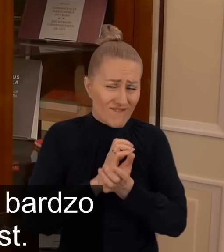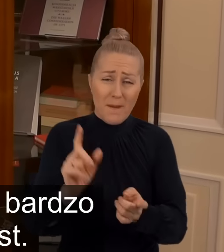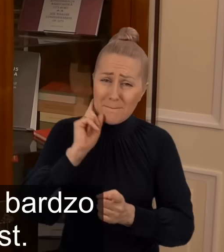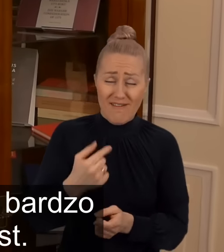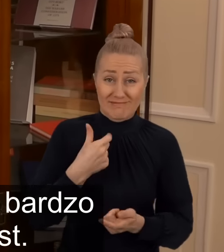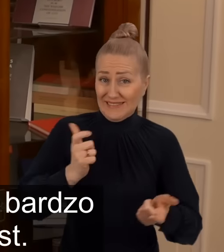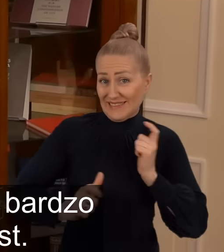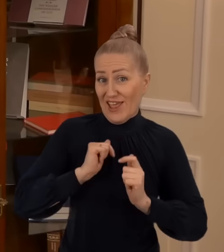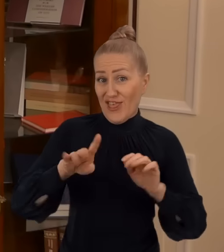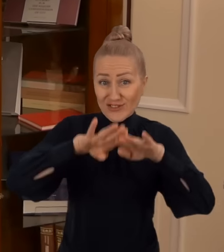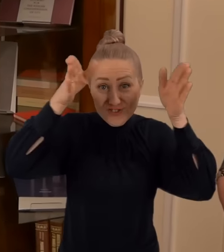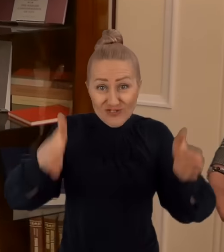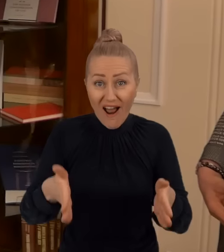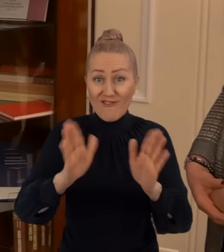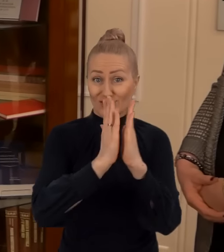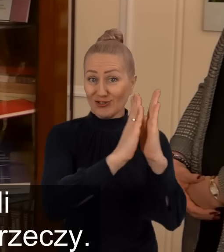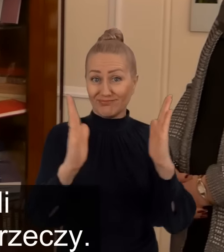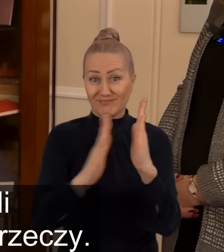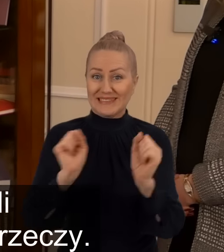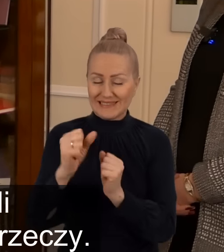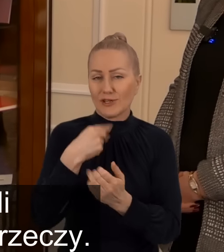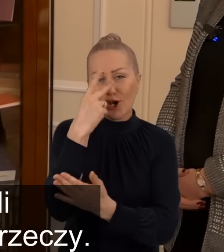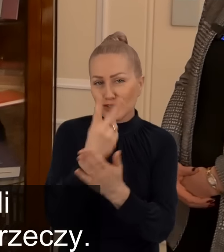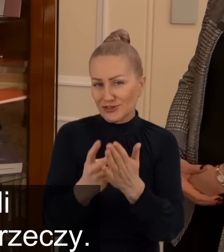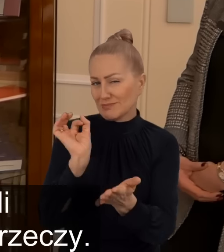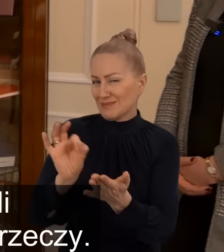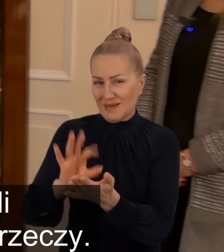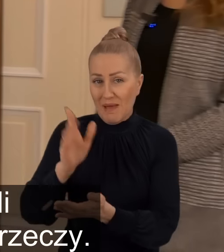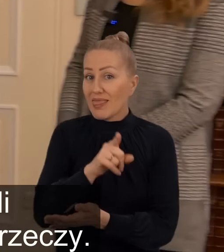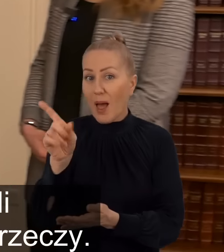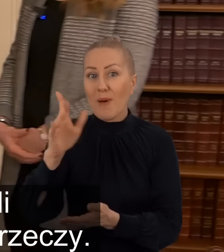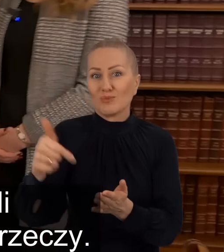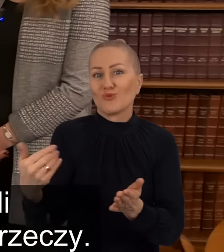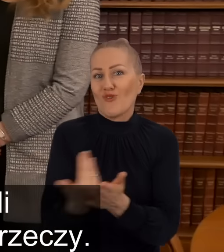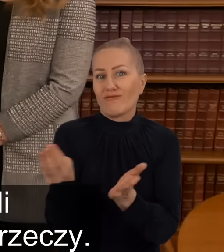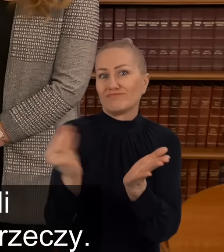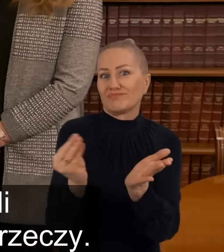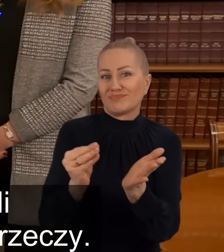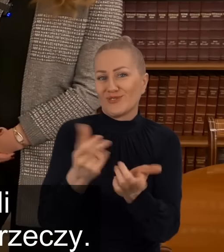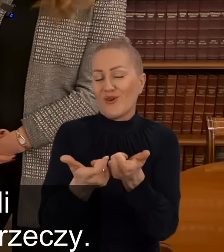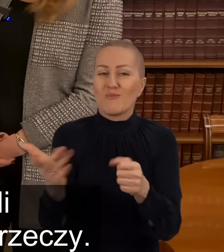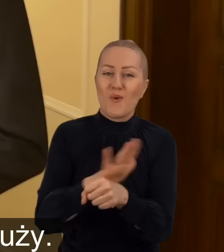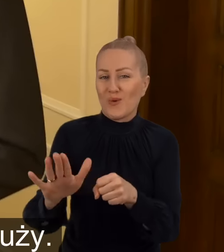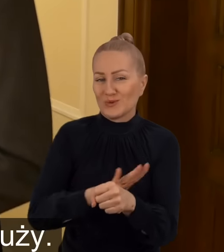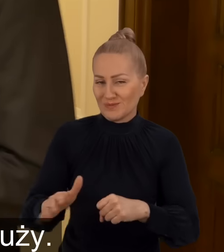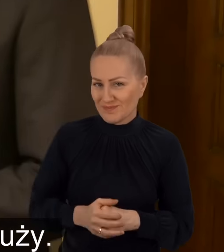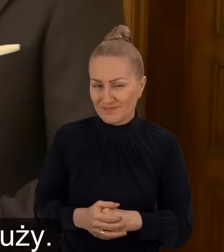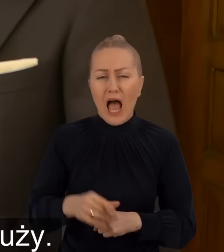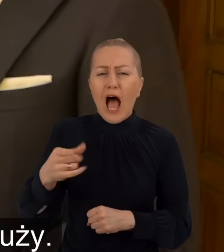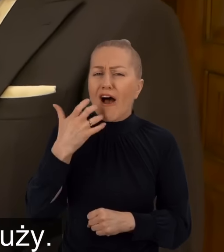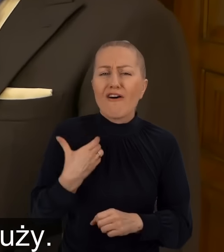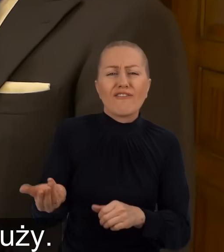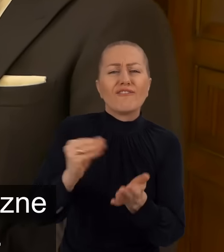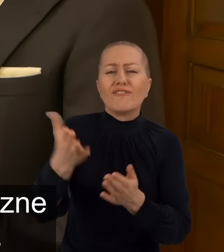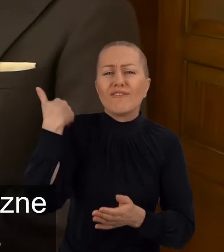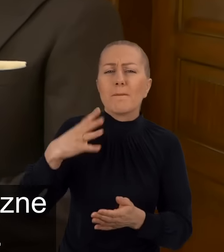że taka szafka tu jest. Będę ją przetrzebiał regularnie, a oni będą musieli regularnie przynosić mi dodatkowe rzeczy. A tu wcześniej był taki gobelin,